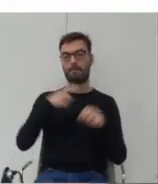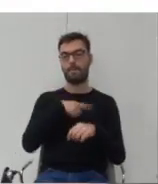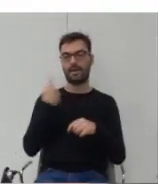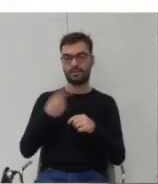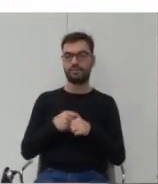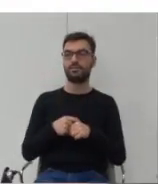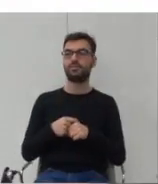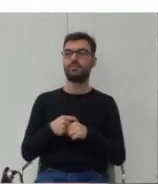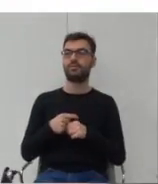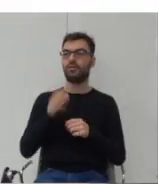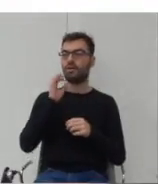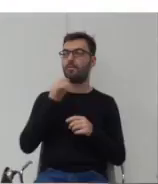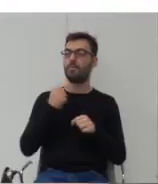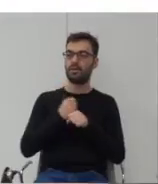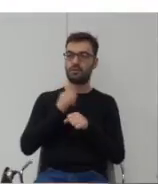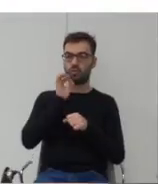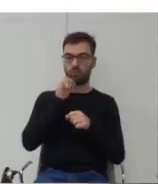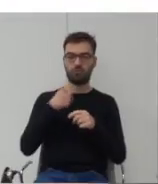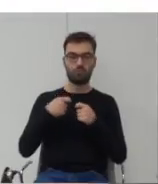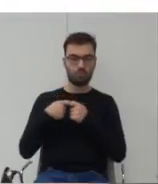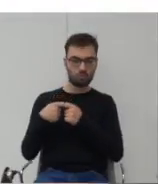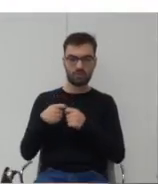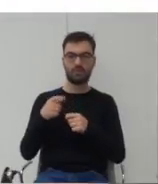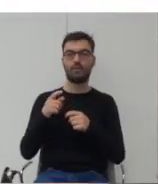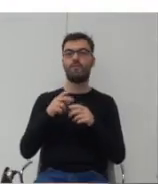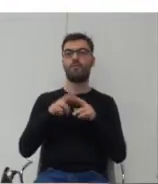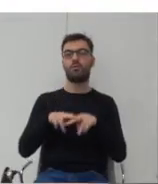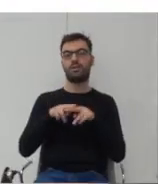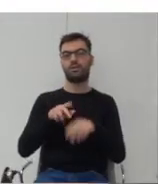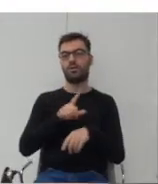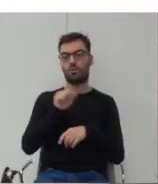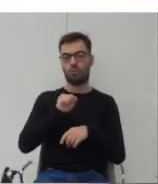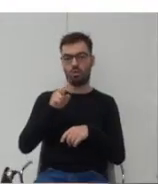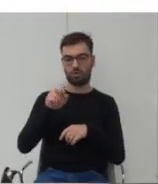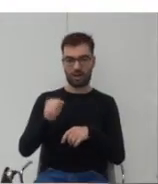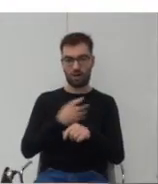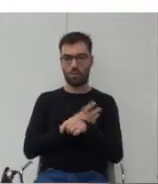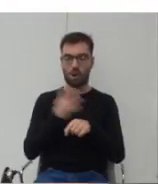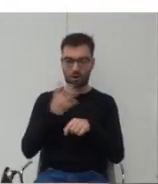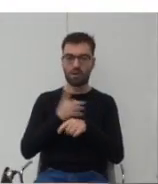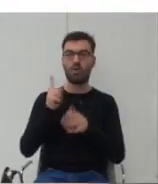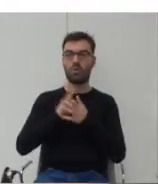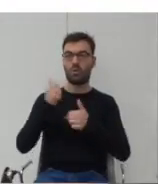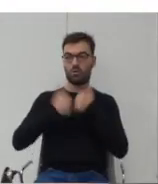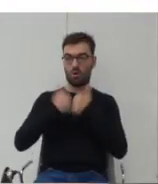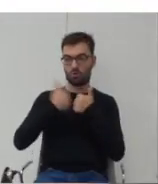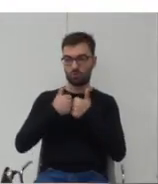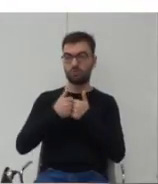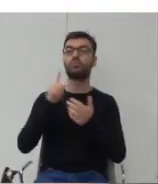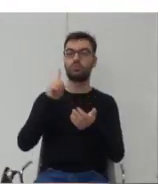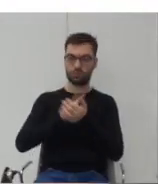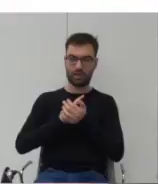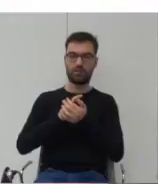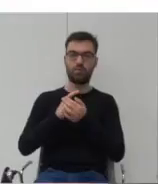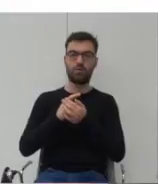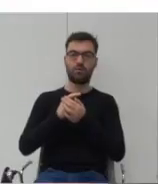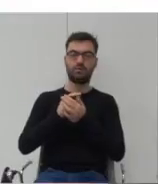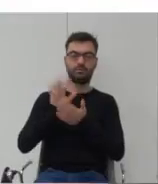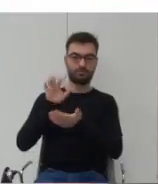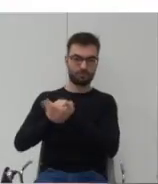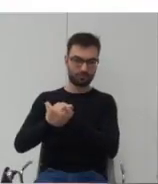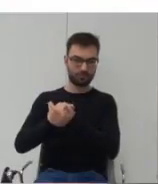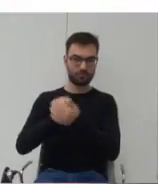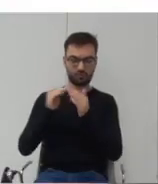Fundacja Pracownia Dóbr Wspólnych i Fundacja Łąka, zgłosiliśmy się do konkursu. Udało nam się ten domek